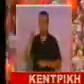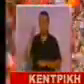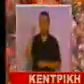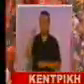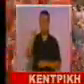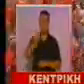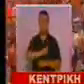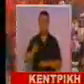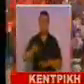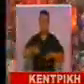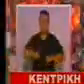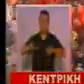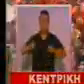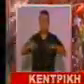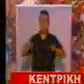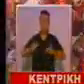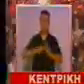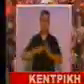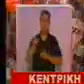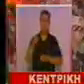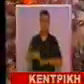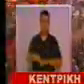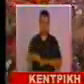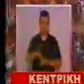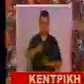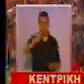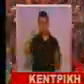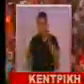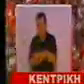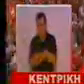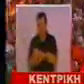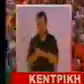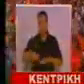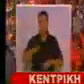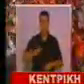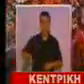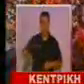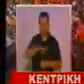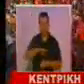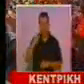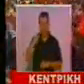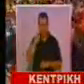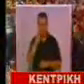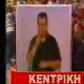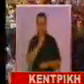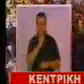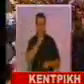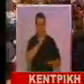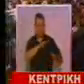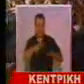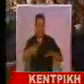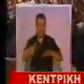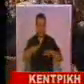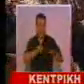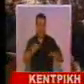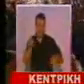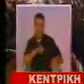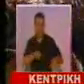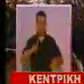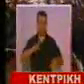υπεριαλισμό. Αντίθετα, σε τέτοιες συνθήκες ο λαός πρέπει να αξιοποιεί αυτή την πολιτική ρευστότητα και την πολιτική